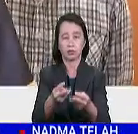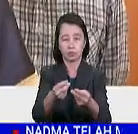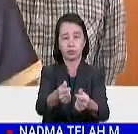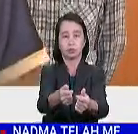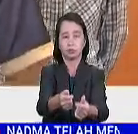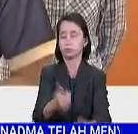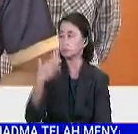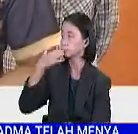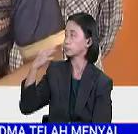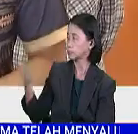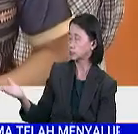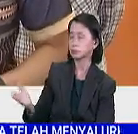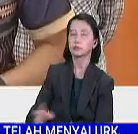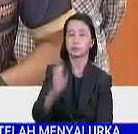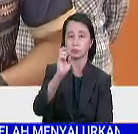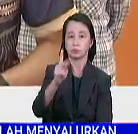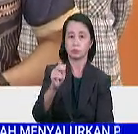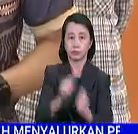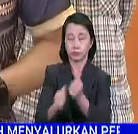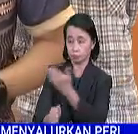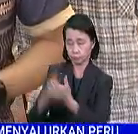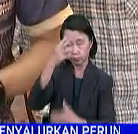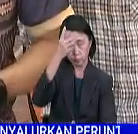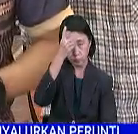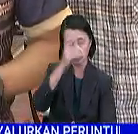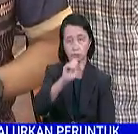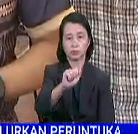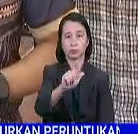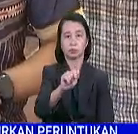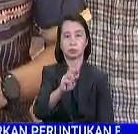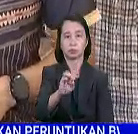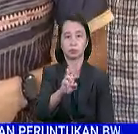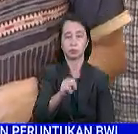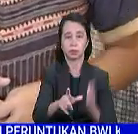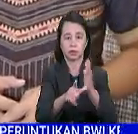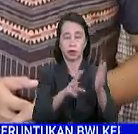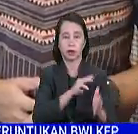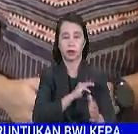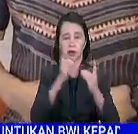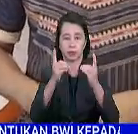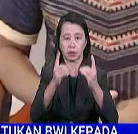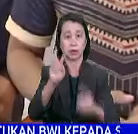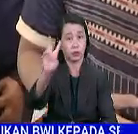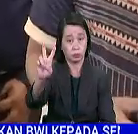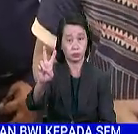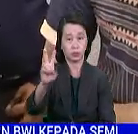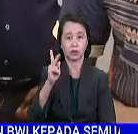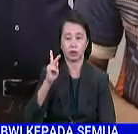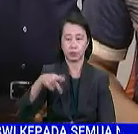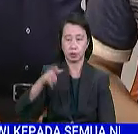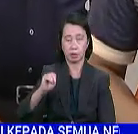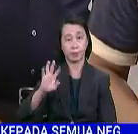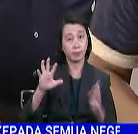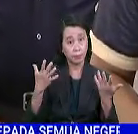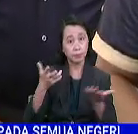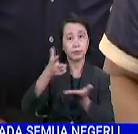berkasih Datuk bayi saudara itu deh kita bersama dengan Datuk Muhammad bin Haji alamin timbalan menteri pendidikan dua Kementerian Pendidikan malaysia jadi saya kira itu